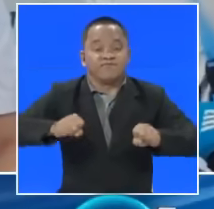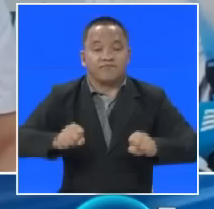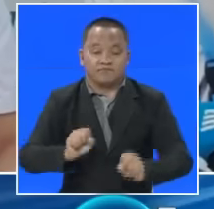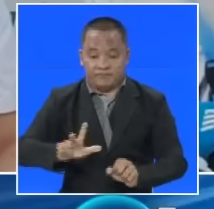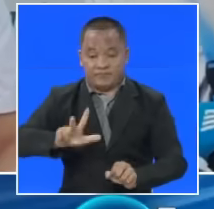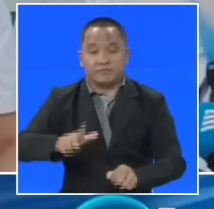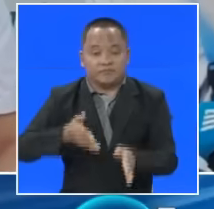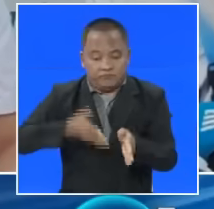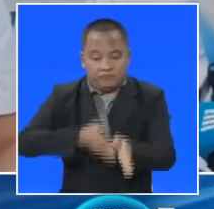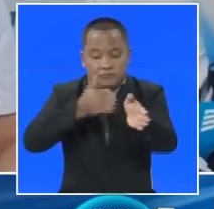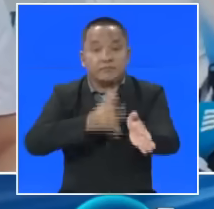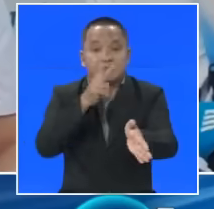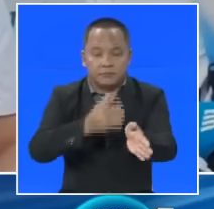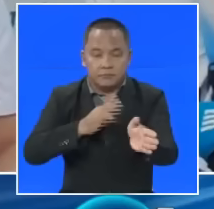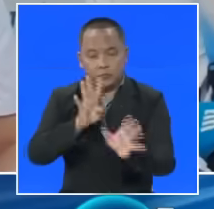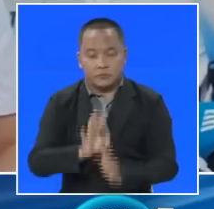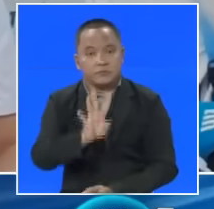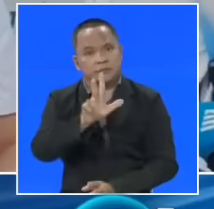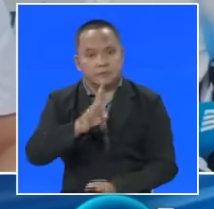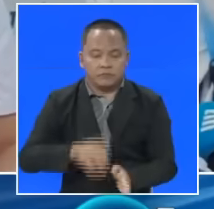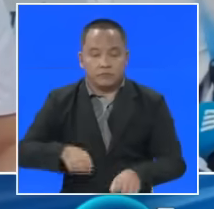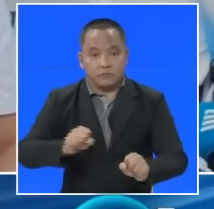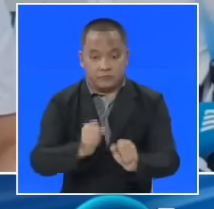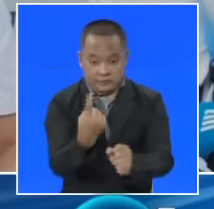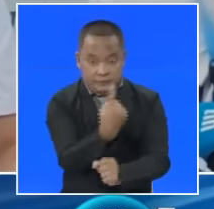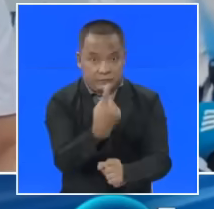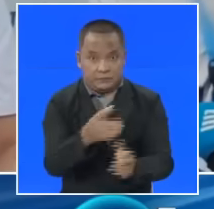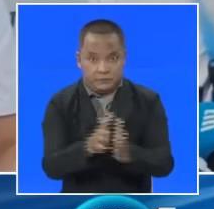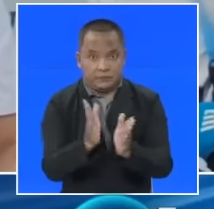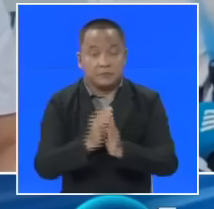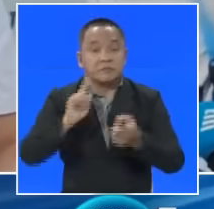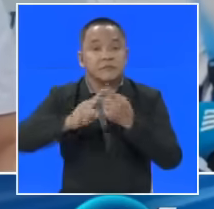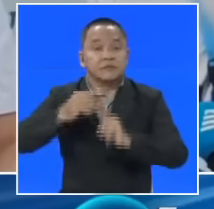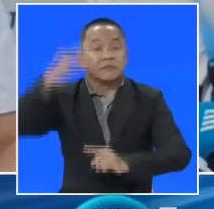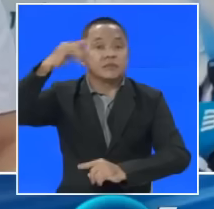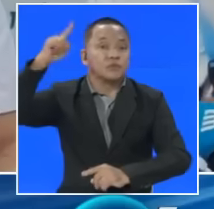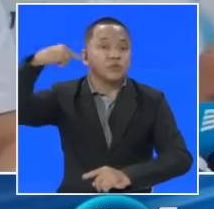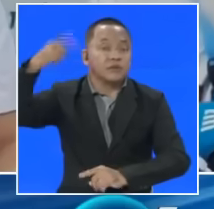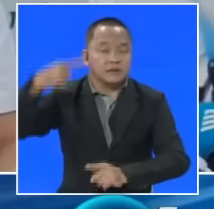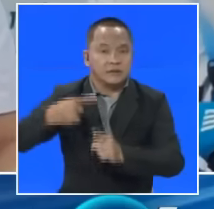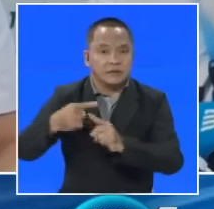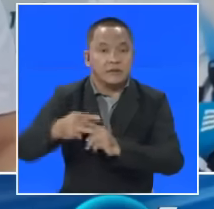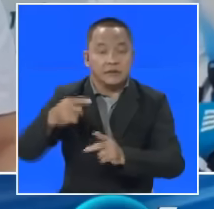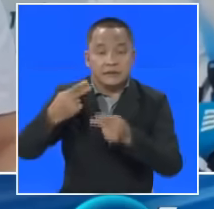3คันมากัน 3-4 คนหนึ่งในนั้นมีเพื่อนพี่สาวชื่อเล่นว่า